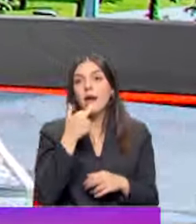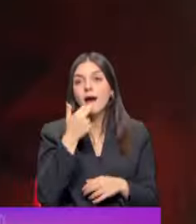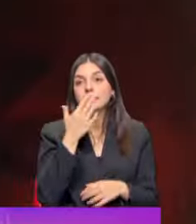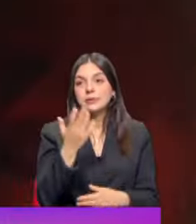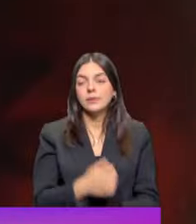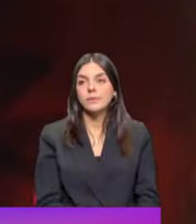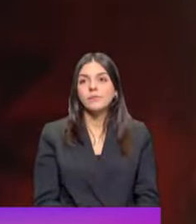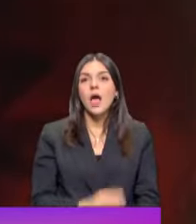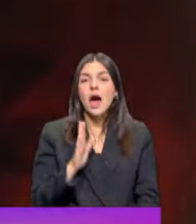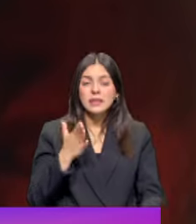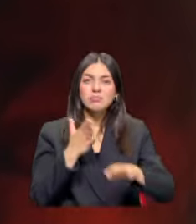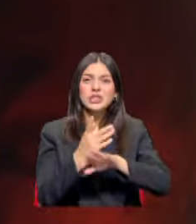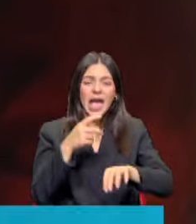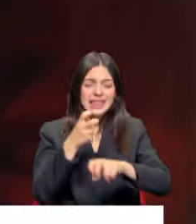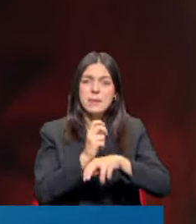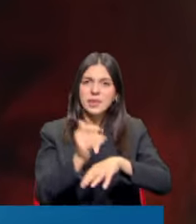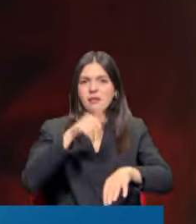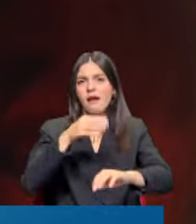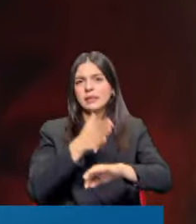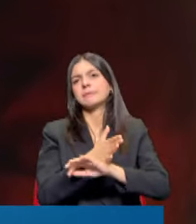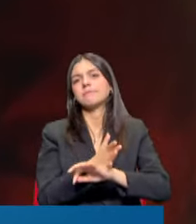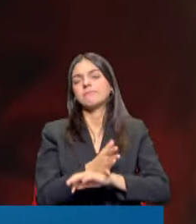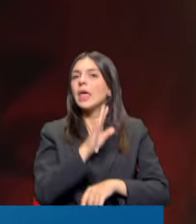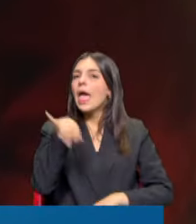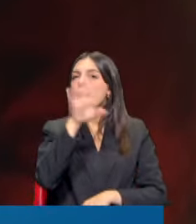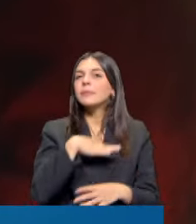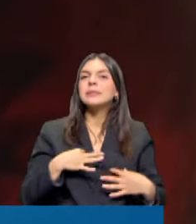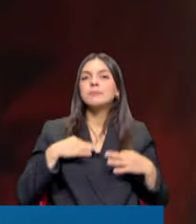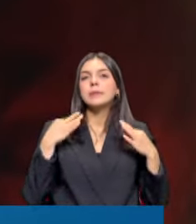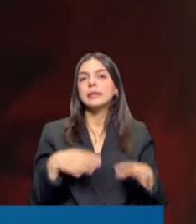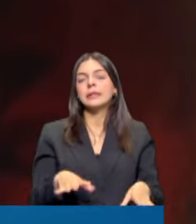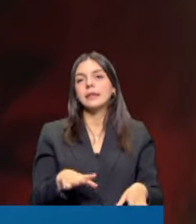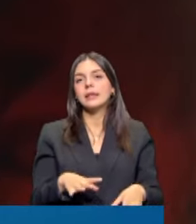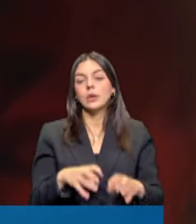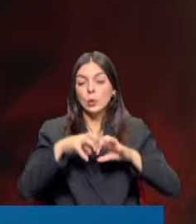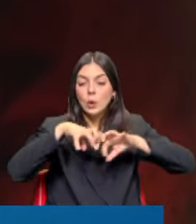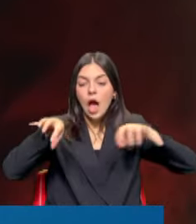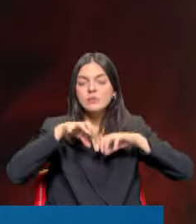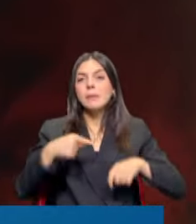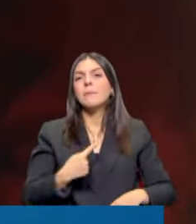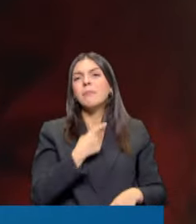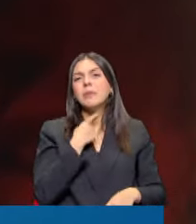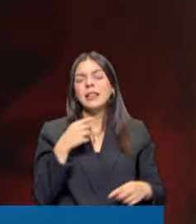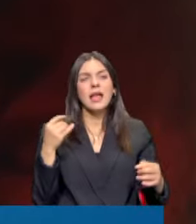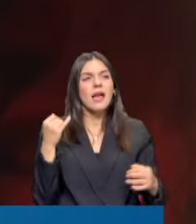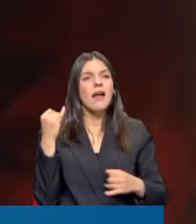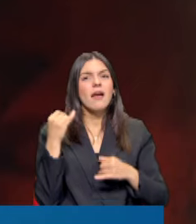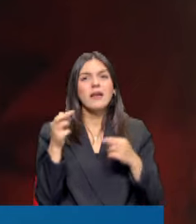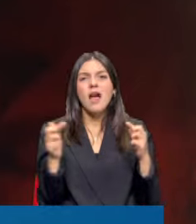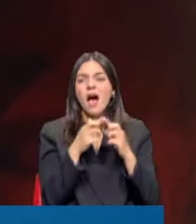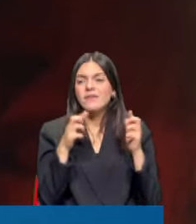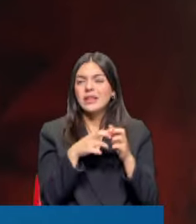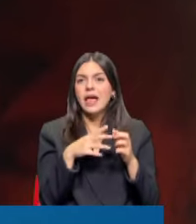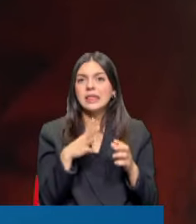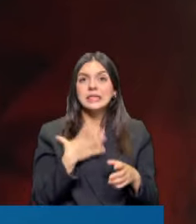Artık bıçak kemiğe dayandı. Artık hepimiz bıktık. Kutuplaşmadan bıktık, kavgadan, medet umanlardan